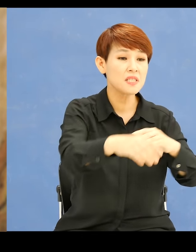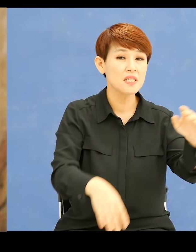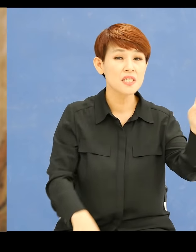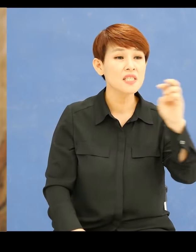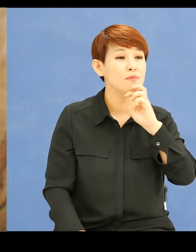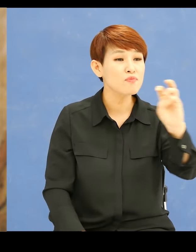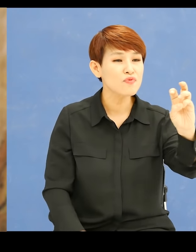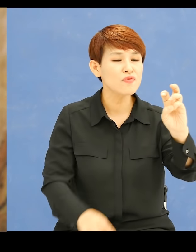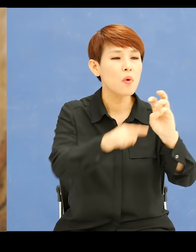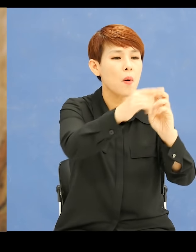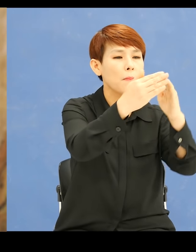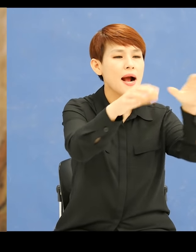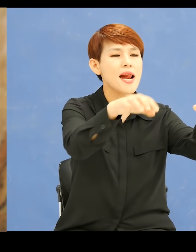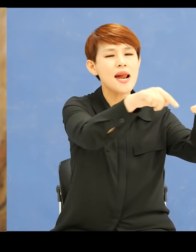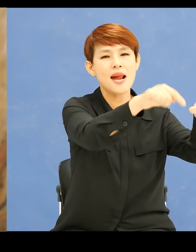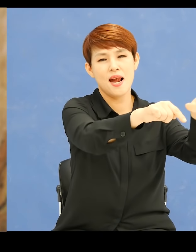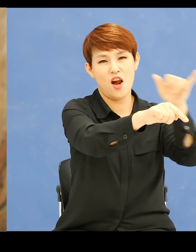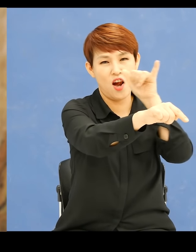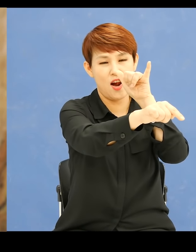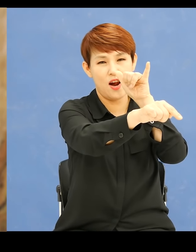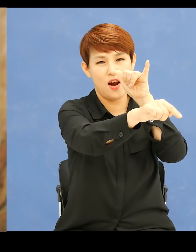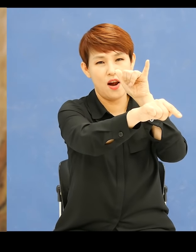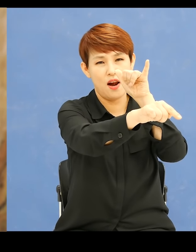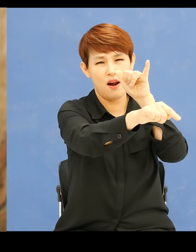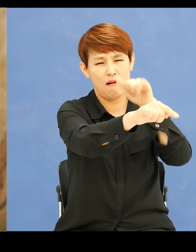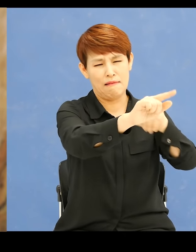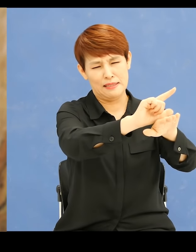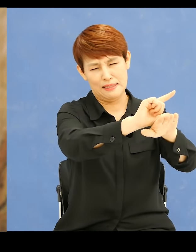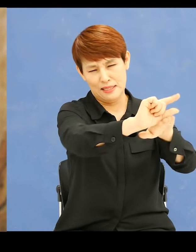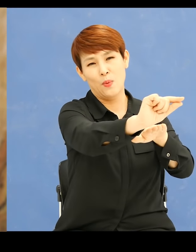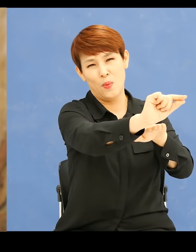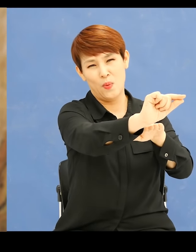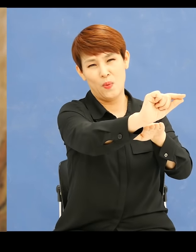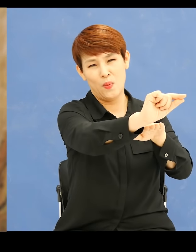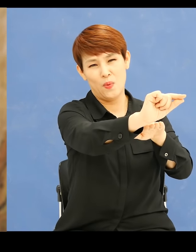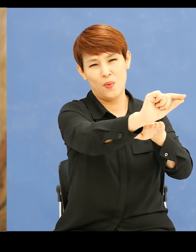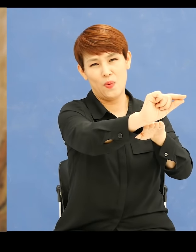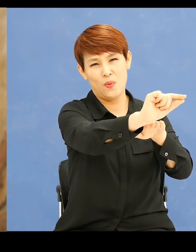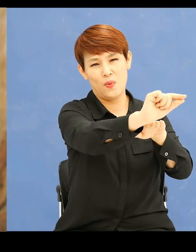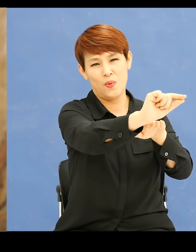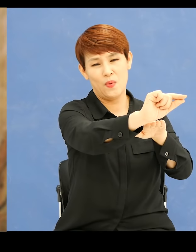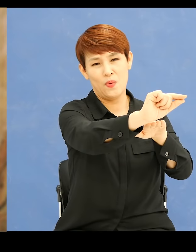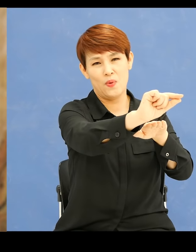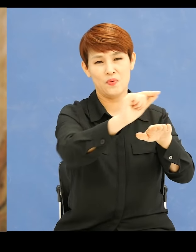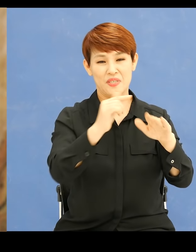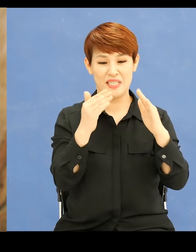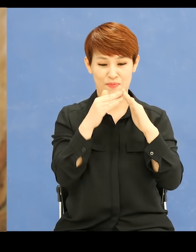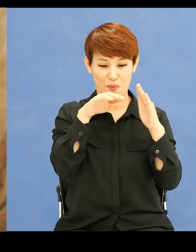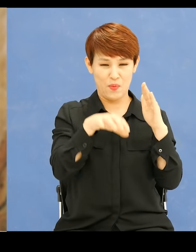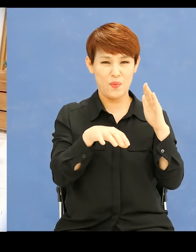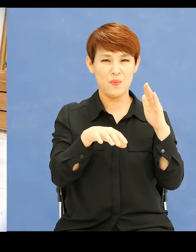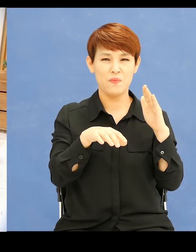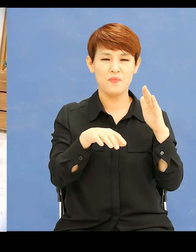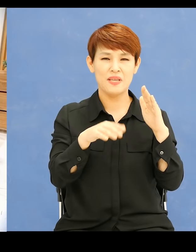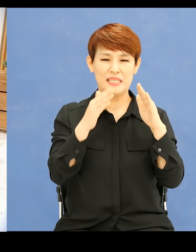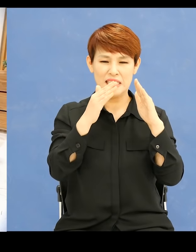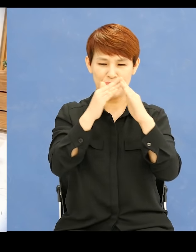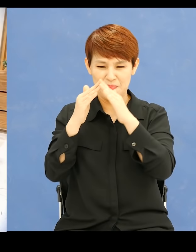네. 그 추자 마을이라는 데가 있는데 거기가 이제 아주 시골이죠. 저희는 제가 살았던 하일레는 18가구 정도가